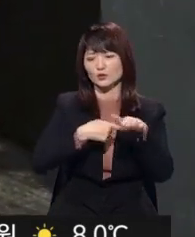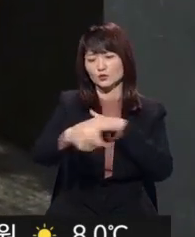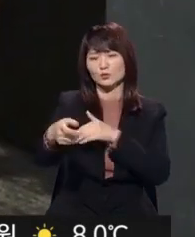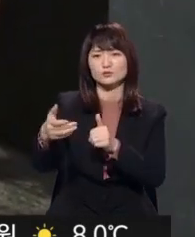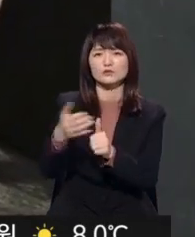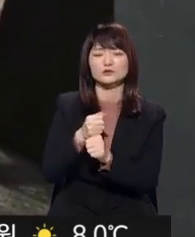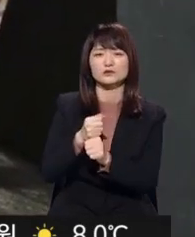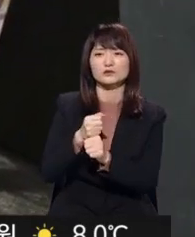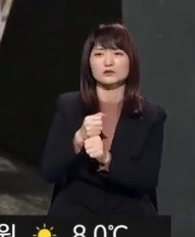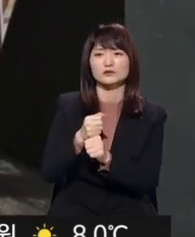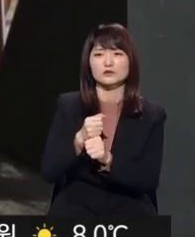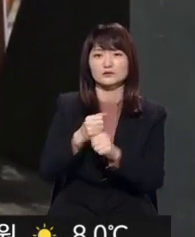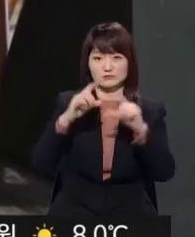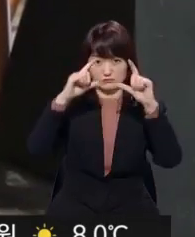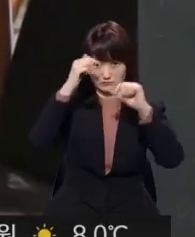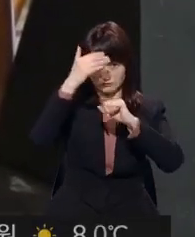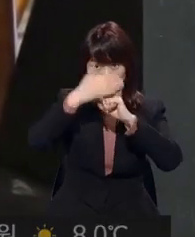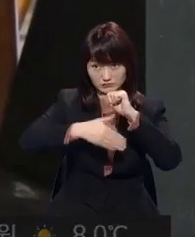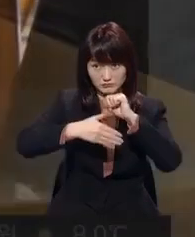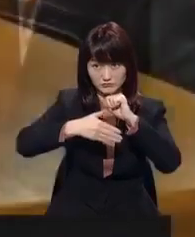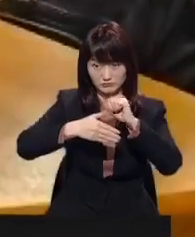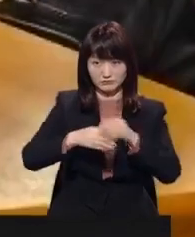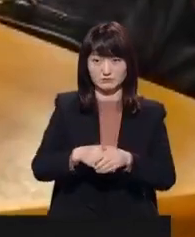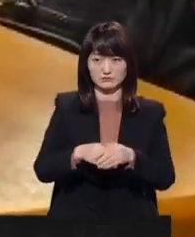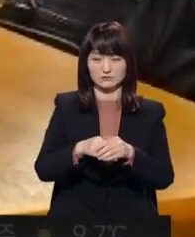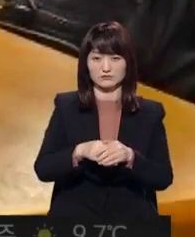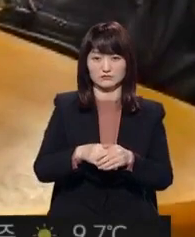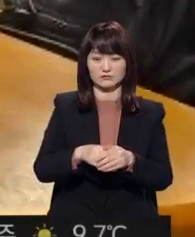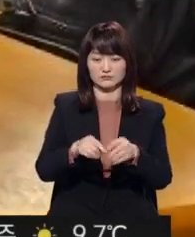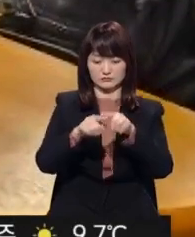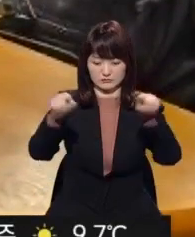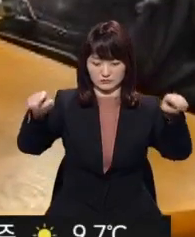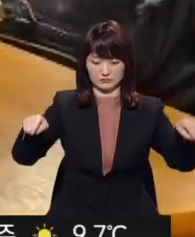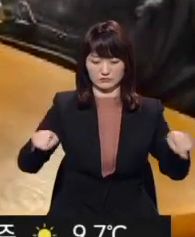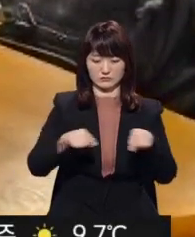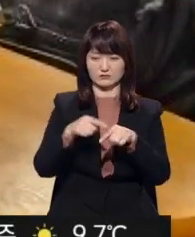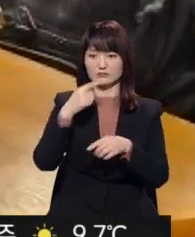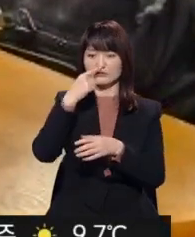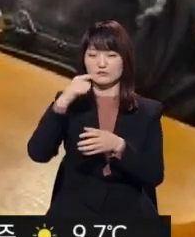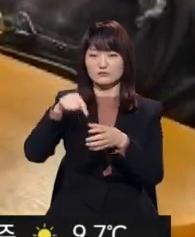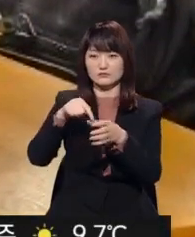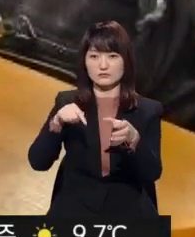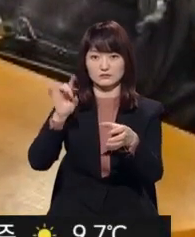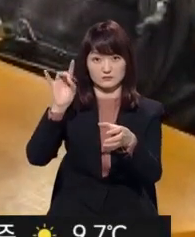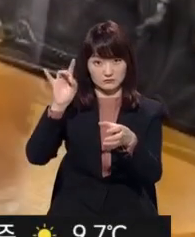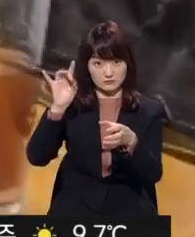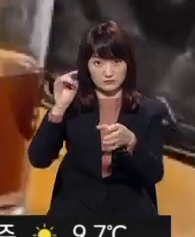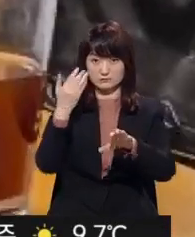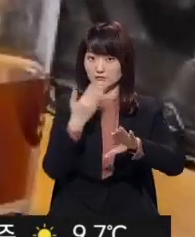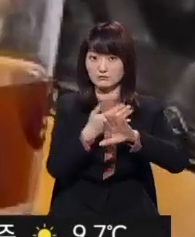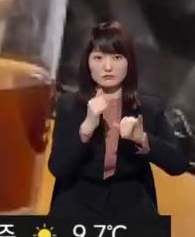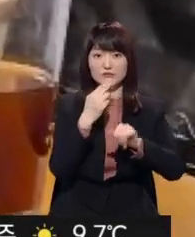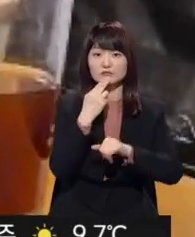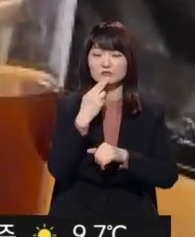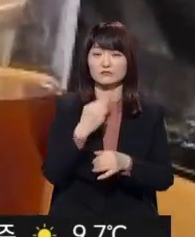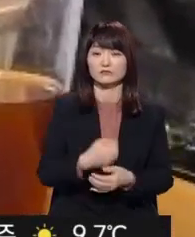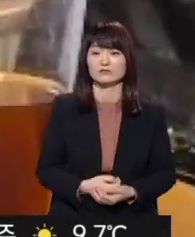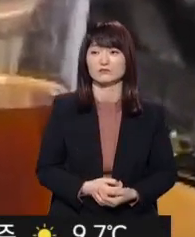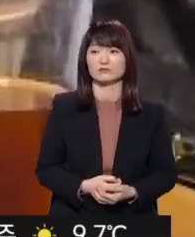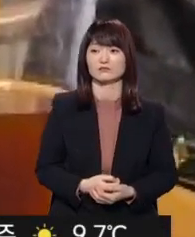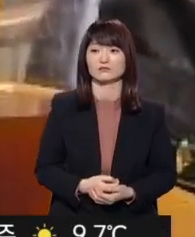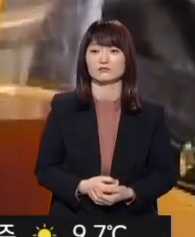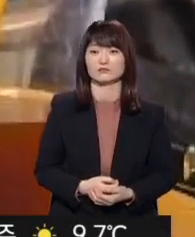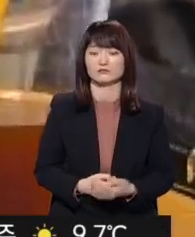올라왔습니다이 해당 사진에 보면요 테이블 위에 주문한 음료가 한 개죠 혼자 온 손님으로 보입니다 다른 일행도 없어 보이는데